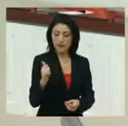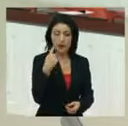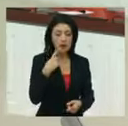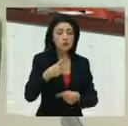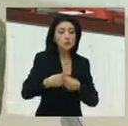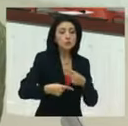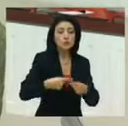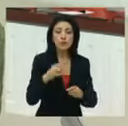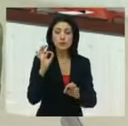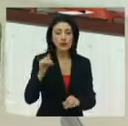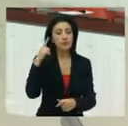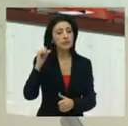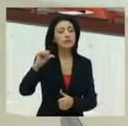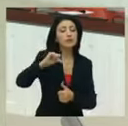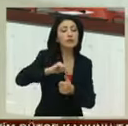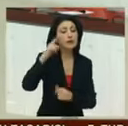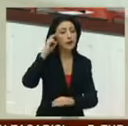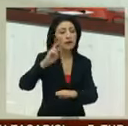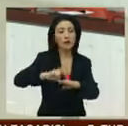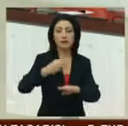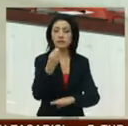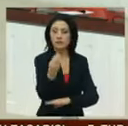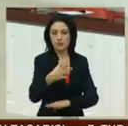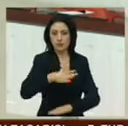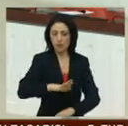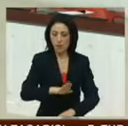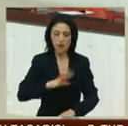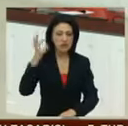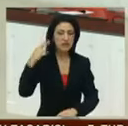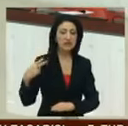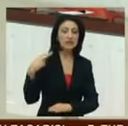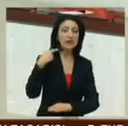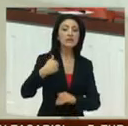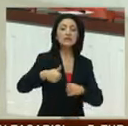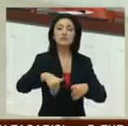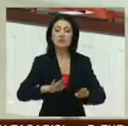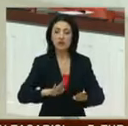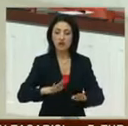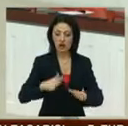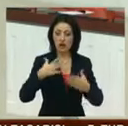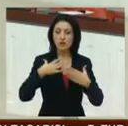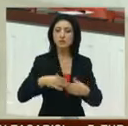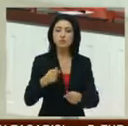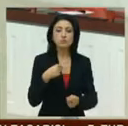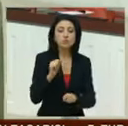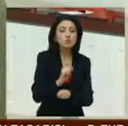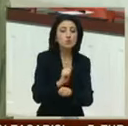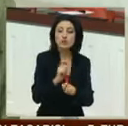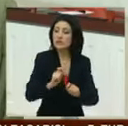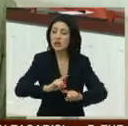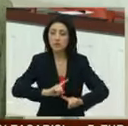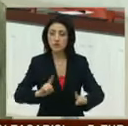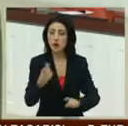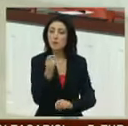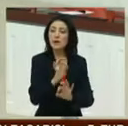dönüşmesini kuvvetle hatırlatmak isterim. Öğrencinin saçını kesmeyecek, poşusunu tutuklamayacak,